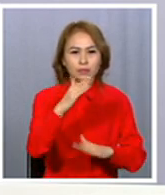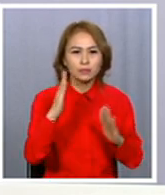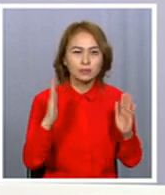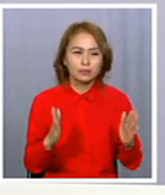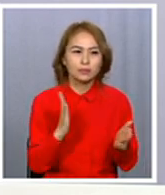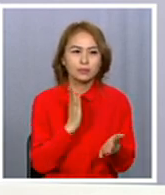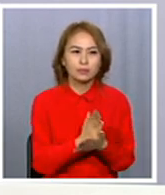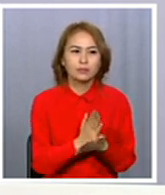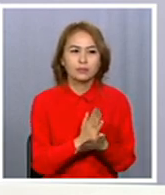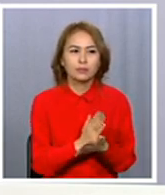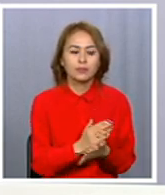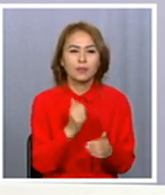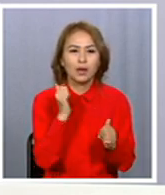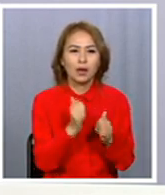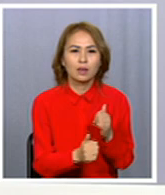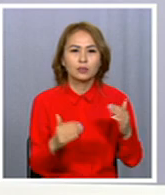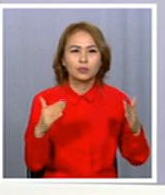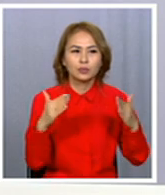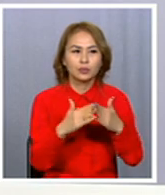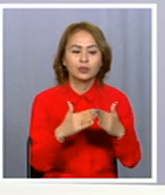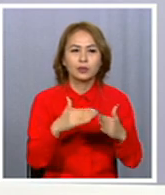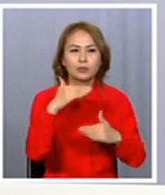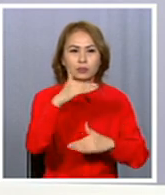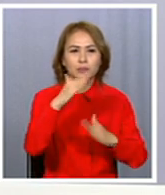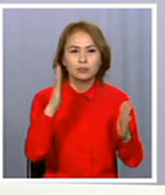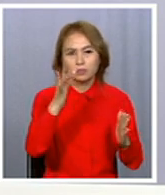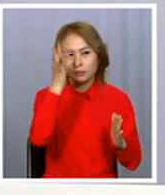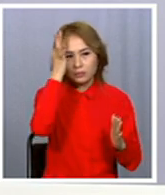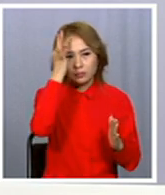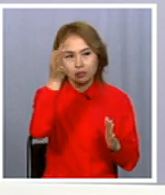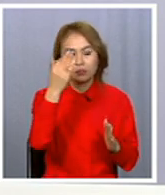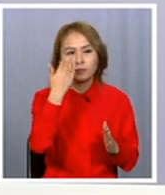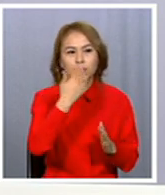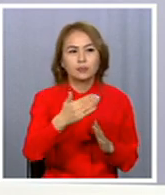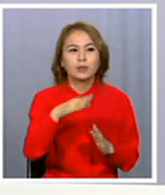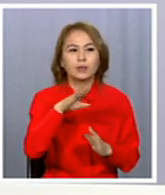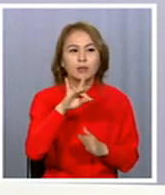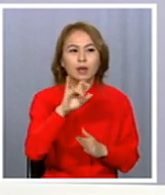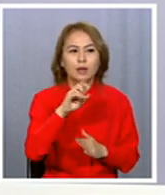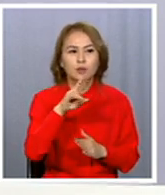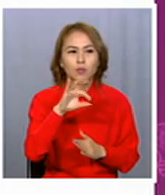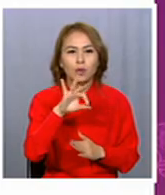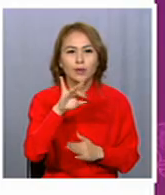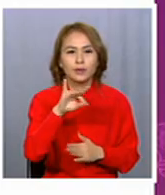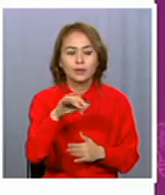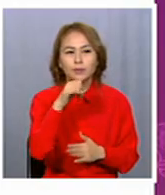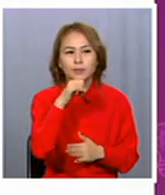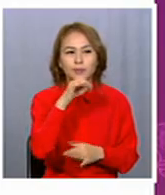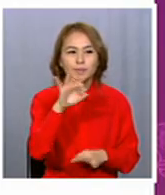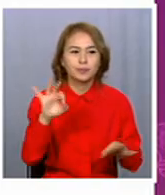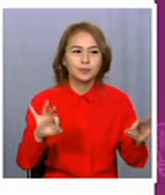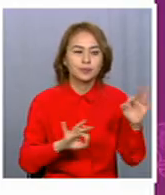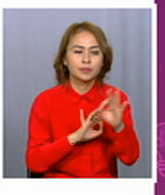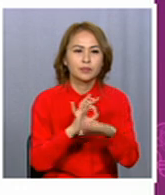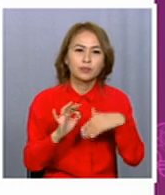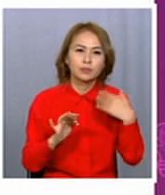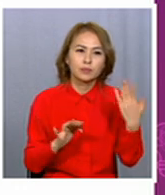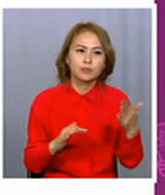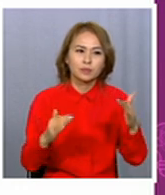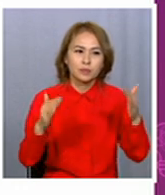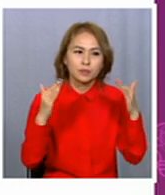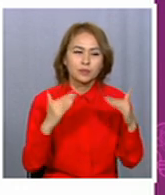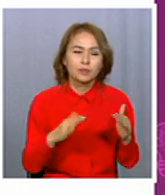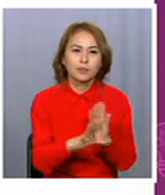және әр бұрышы тік болып тұр. Осы бұрышты транспортермен өлшеп көрейік. Мысалы, мен мына сол жақ төменгі бұрышын